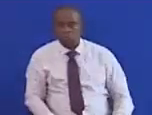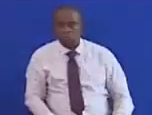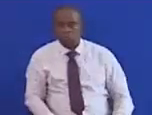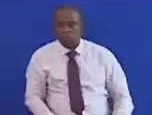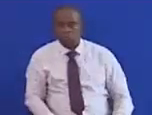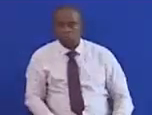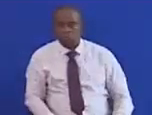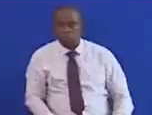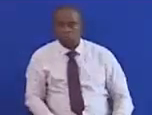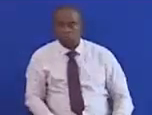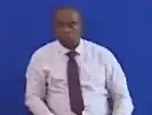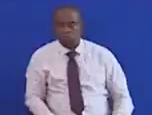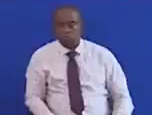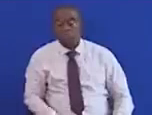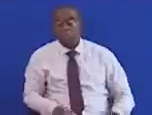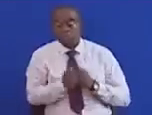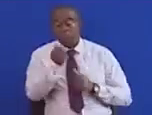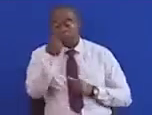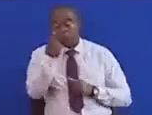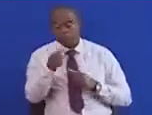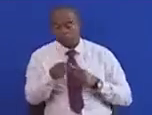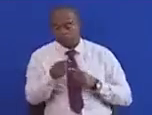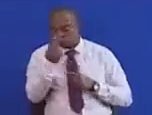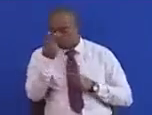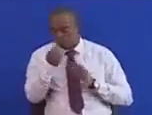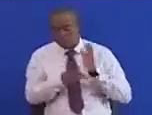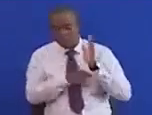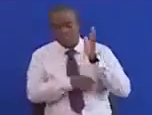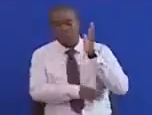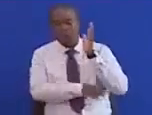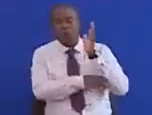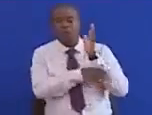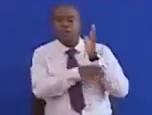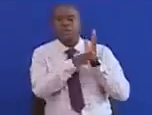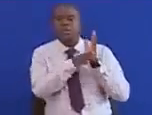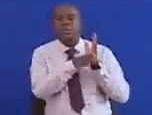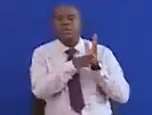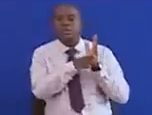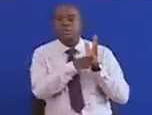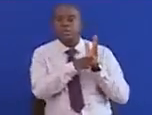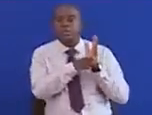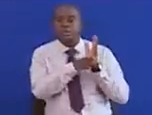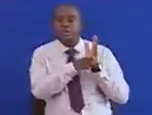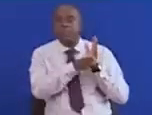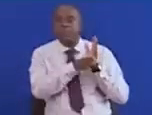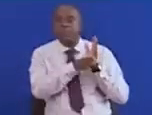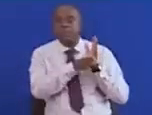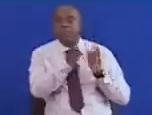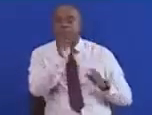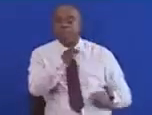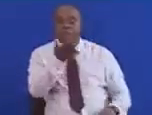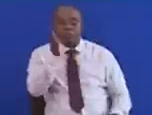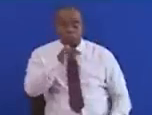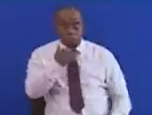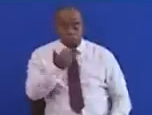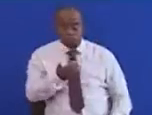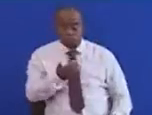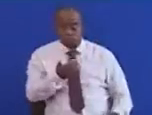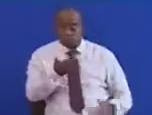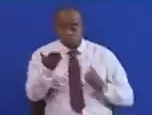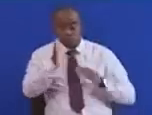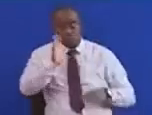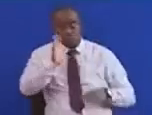kuangalia na kuzingatia umri, kwa maana ya miaka ya wale ambao wamekwisha kumaliza masomo